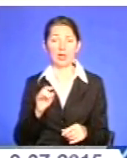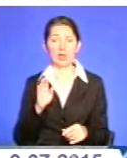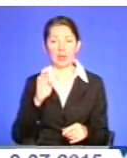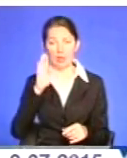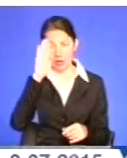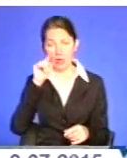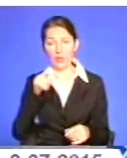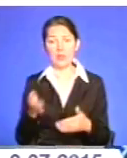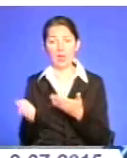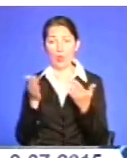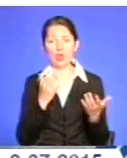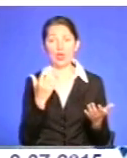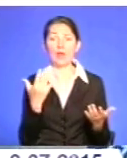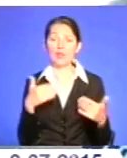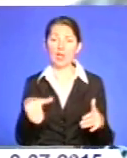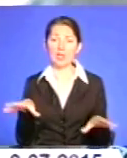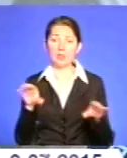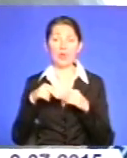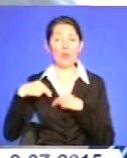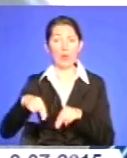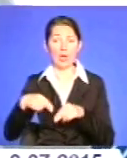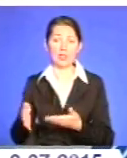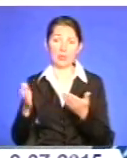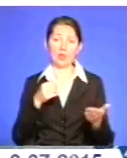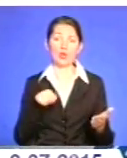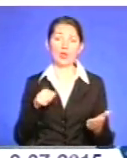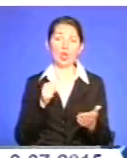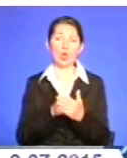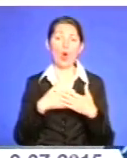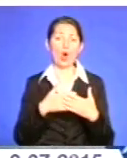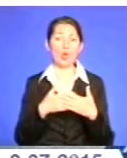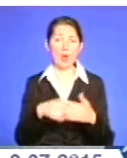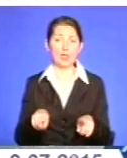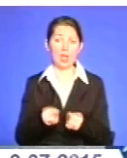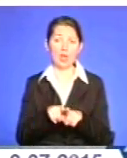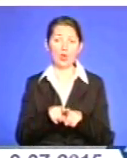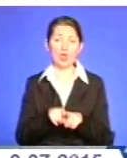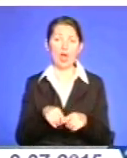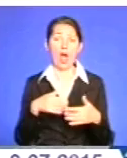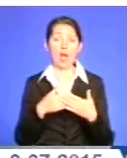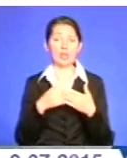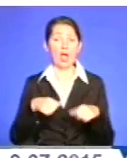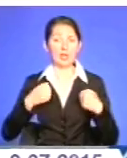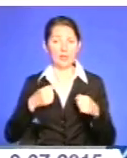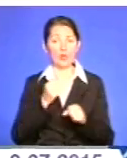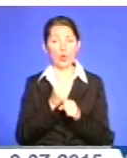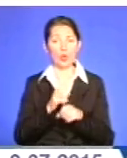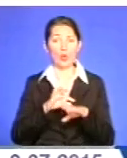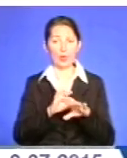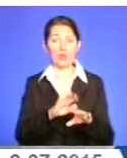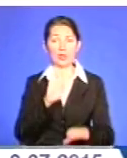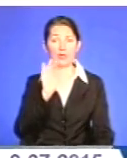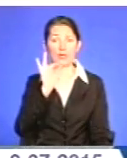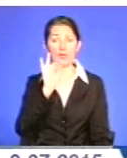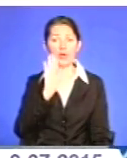запрошує вже до співпраці, запрошує до громади. Також активну роботу проводиться і в